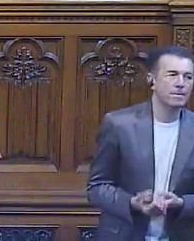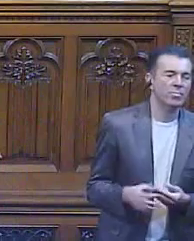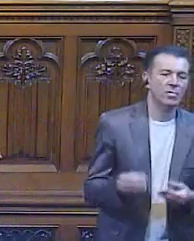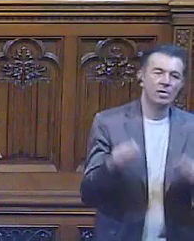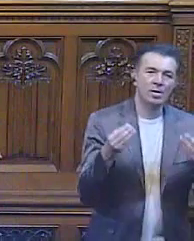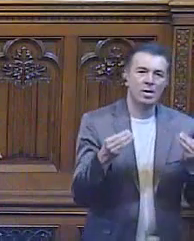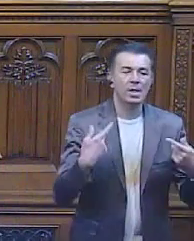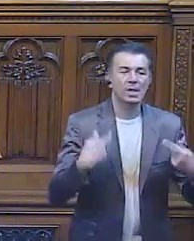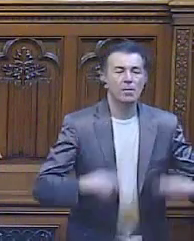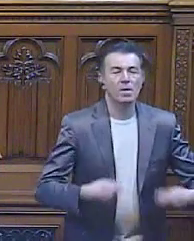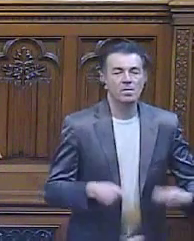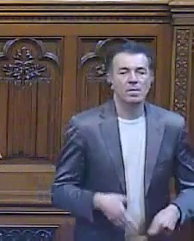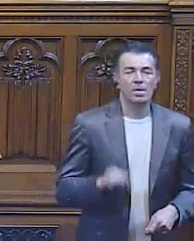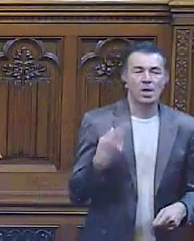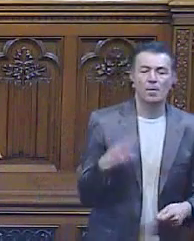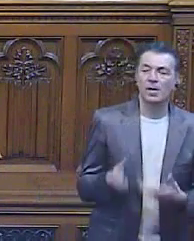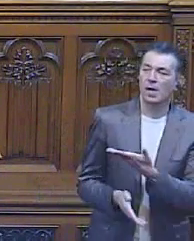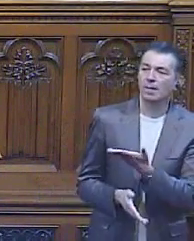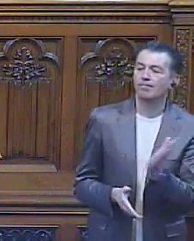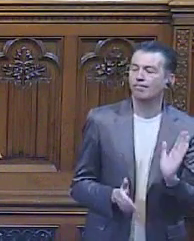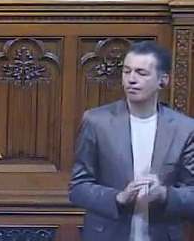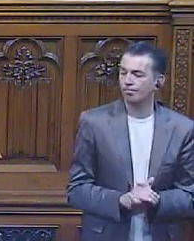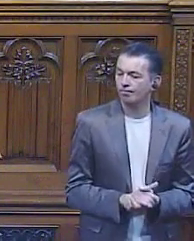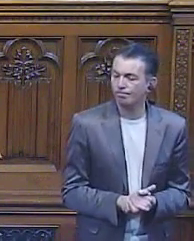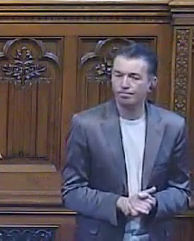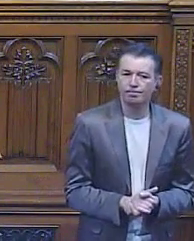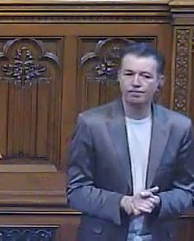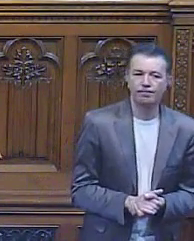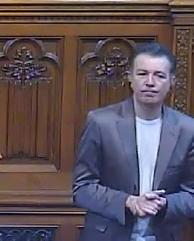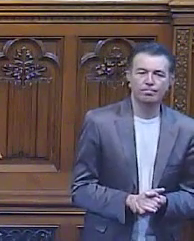Sehr geehrter Herr Präsident, meine Damen und Herren,